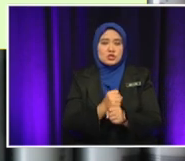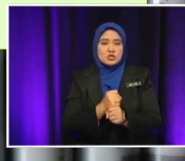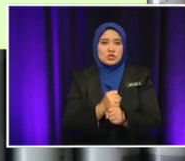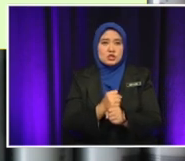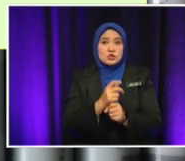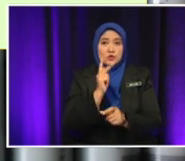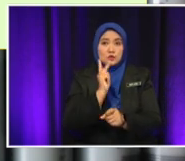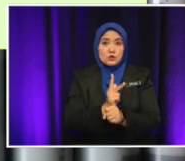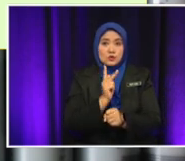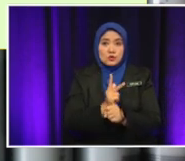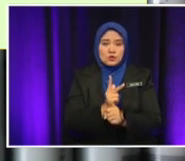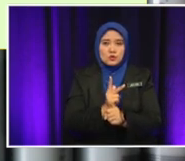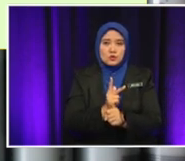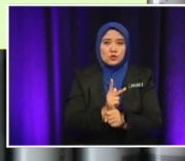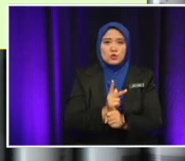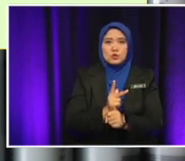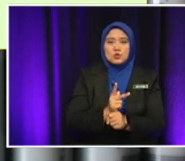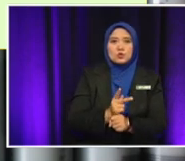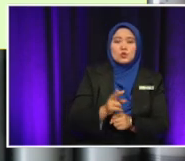kembali kemudian